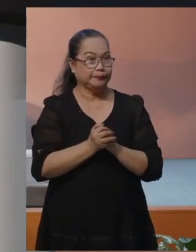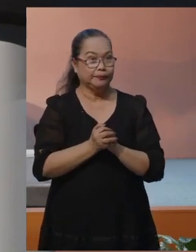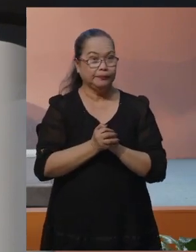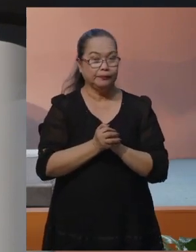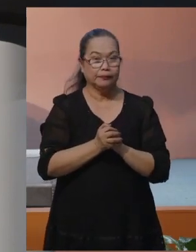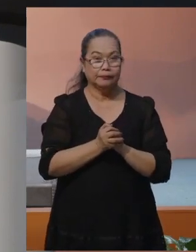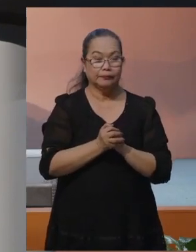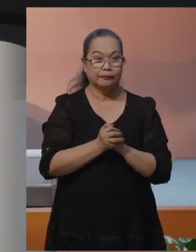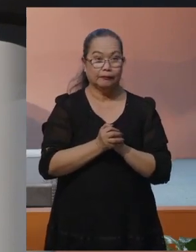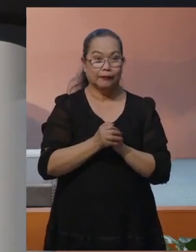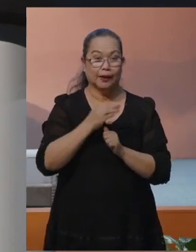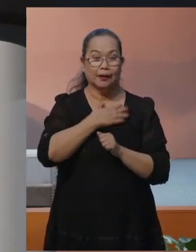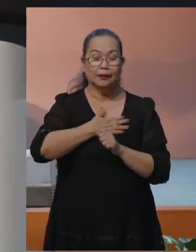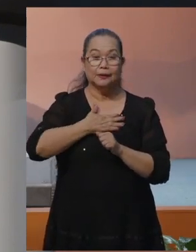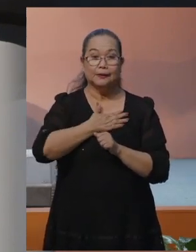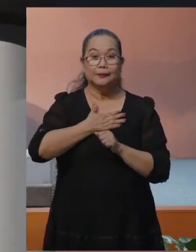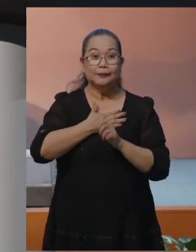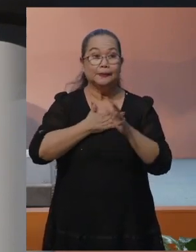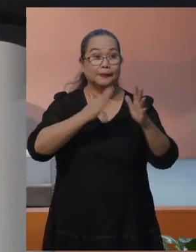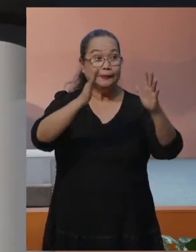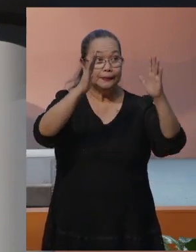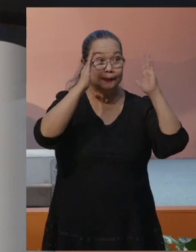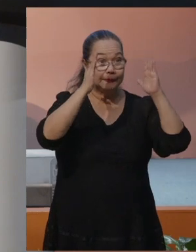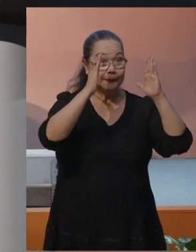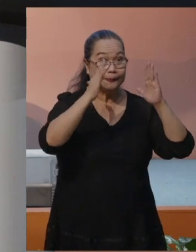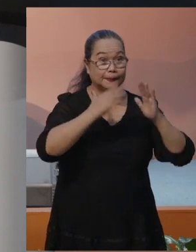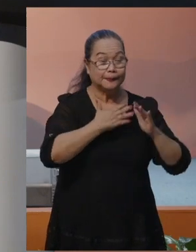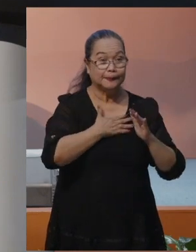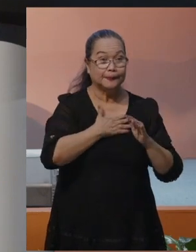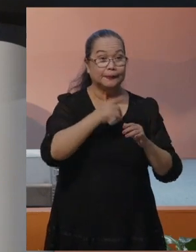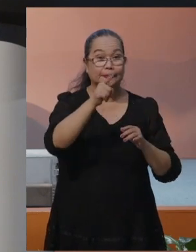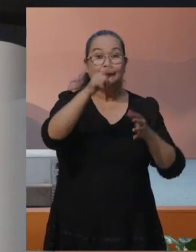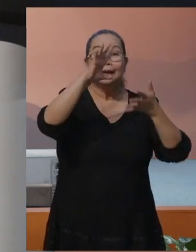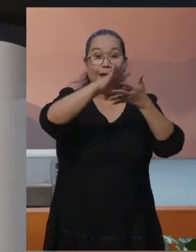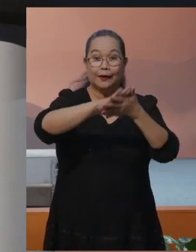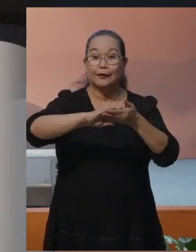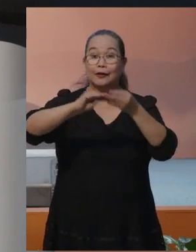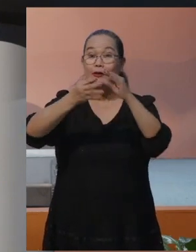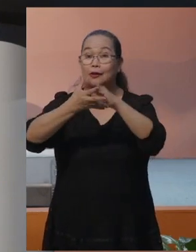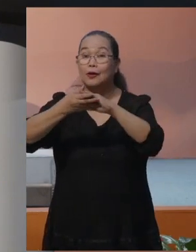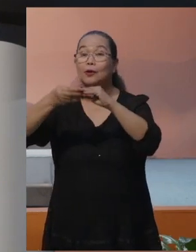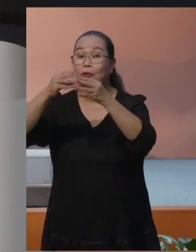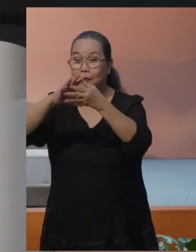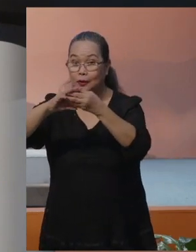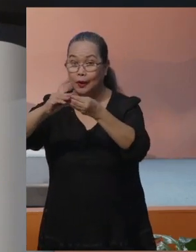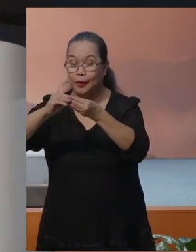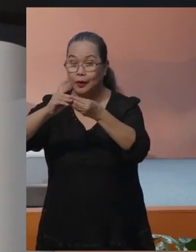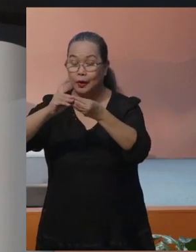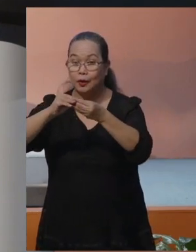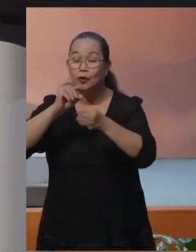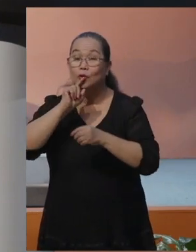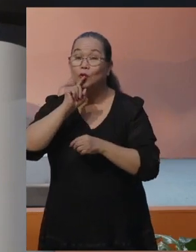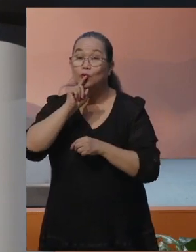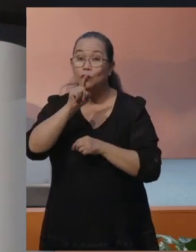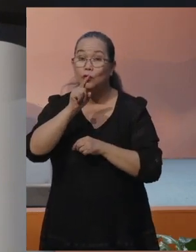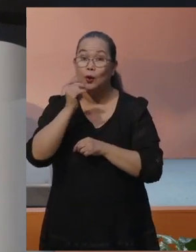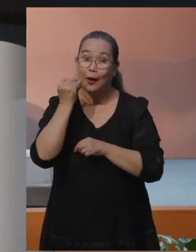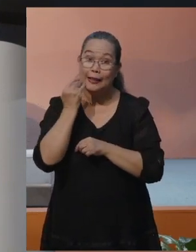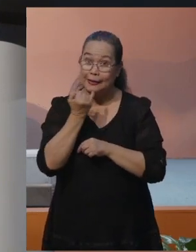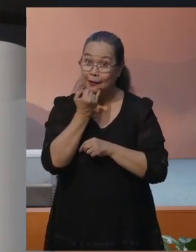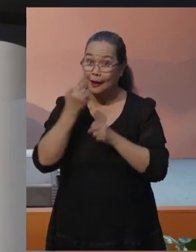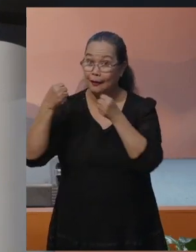Magiging obvious po sa inyo mga kapatid, sa kwentong ito na hindi po Israel